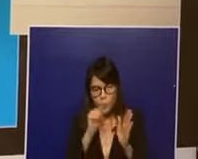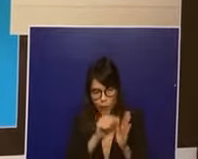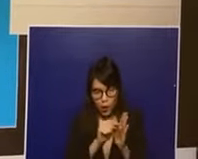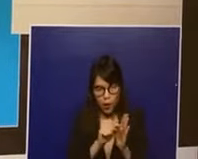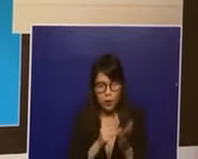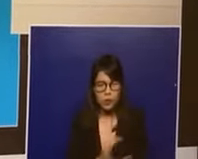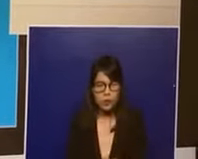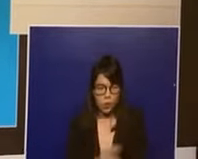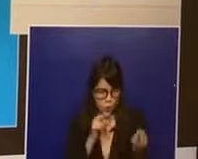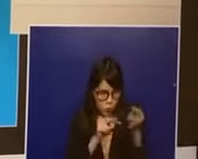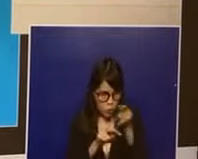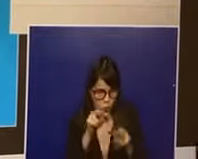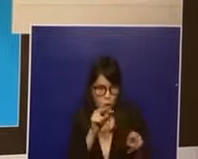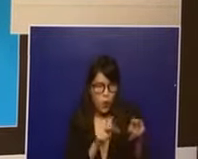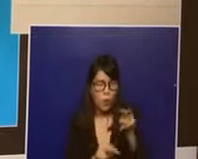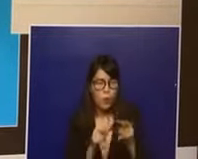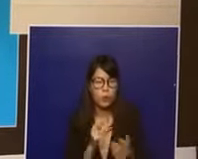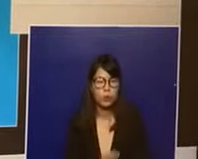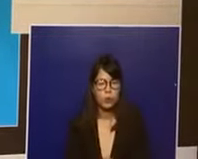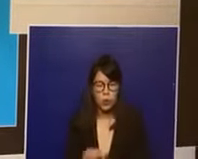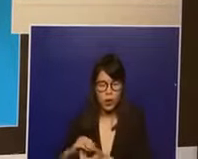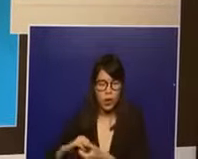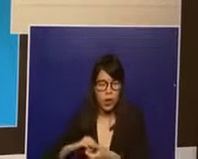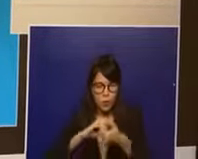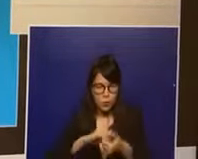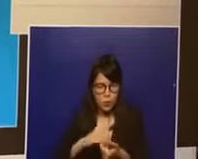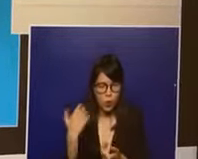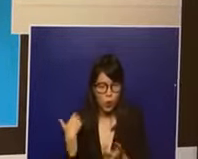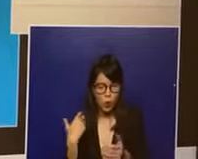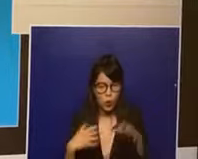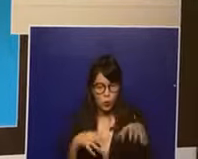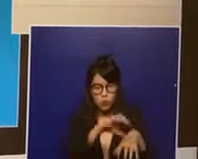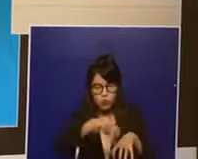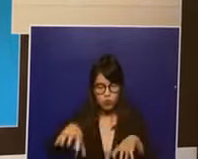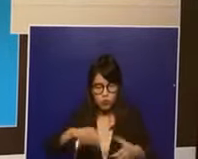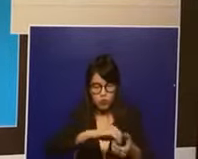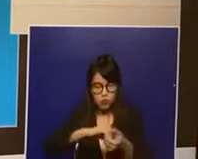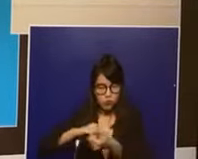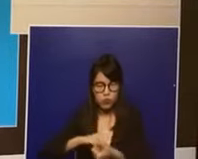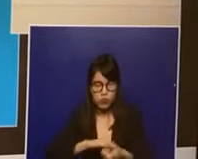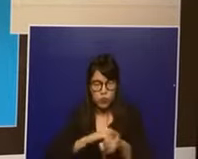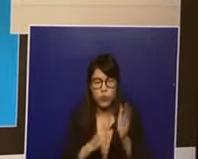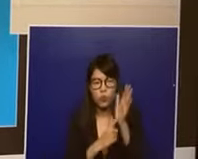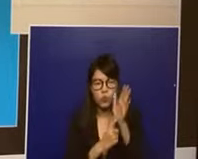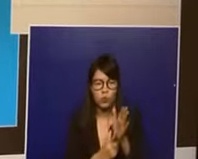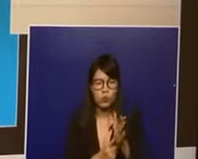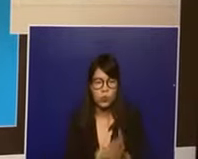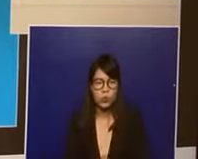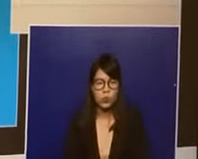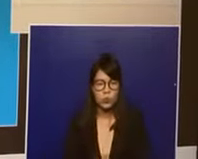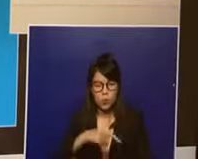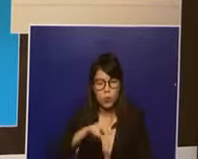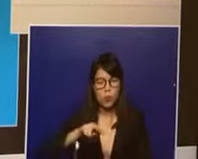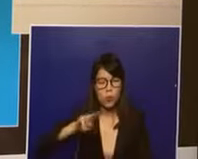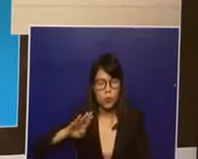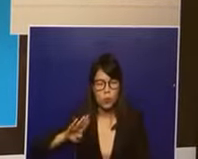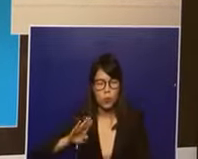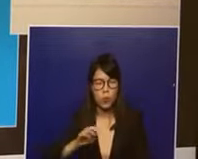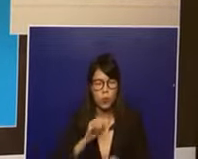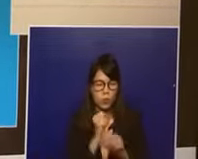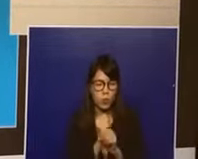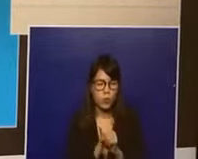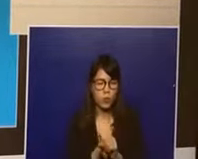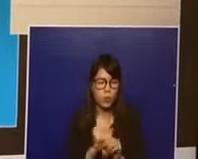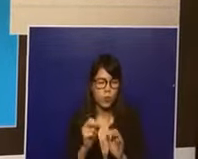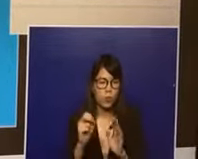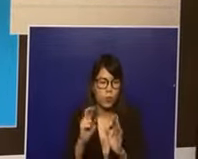ใสและการมีส่วนร่วมของภาคของทุกภาคส่วนเพิ่มมากขึ้นเช่นพระราชบัญญัติหลักเกณฑ์การจัดทำร่างกฎหม